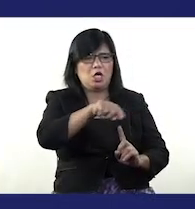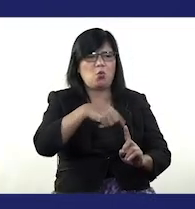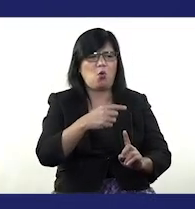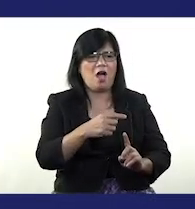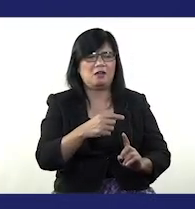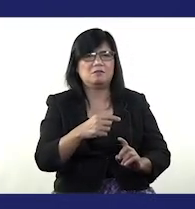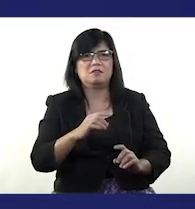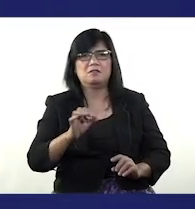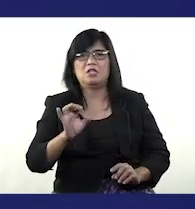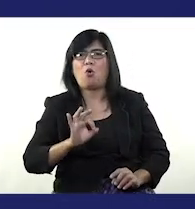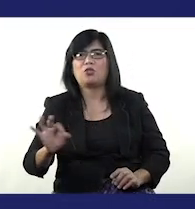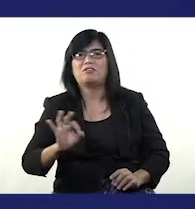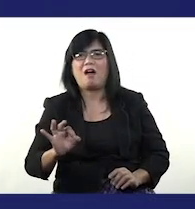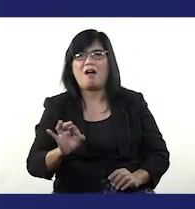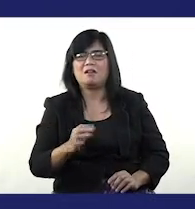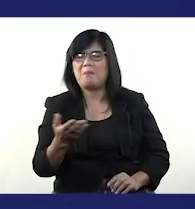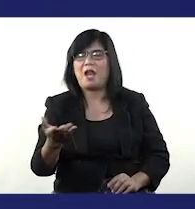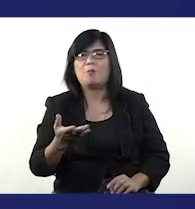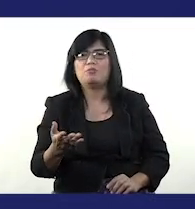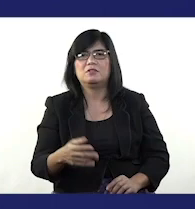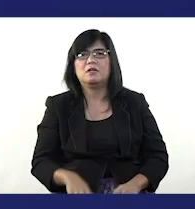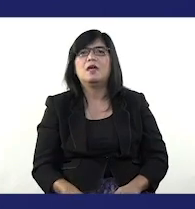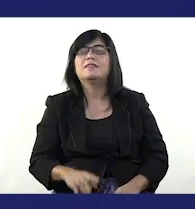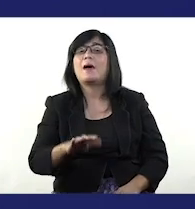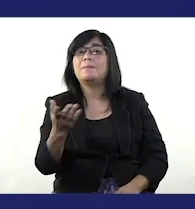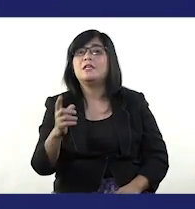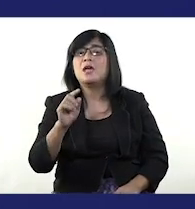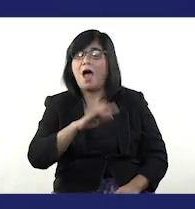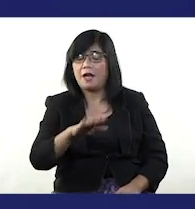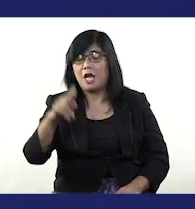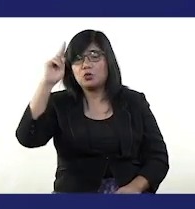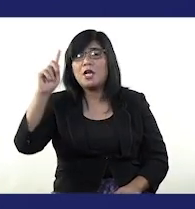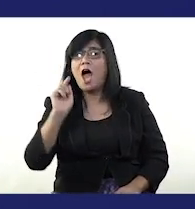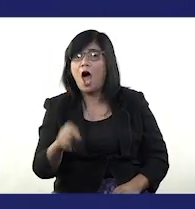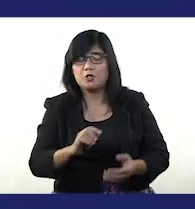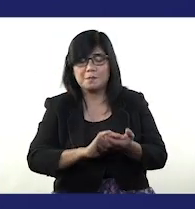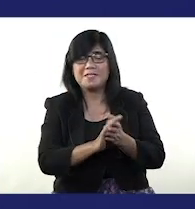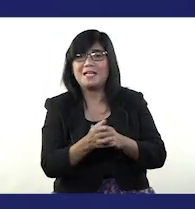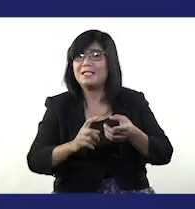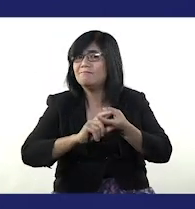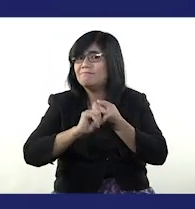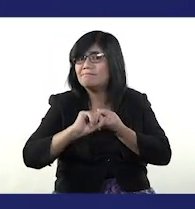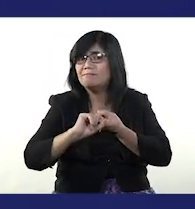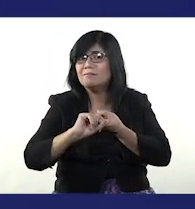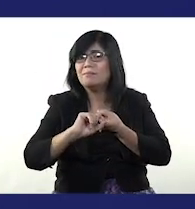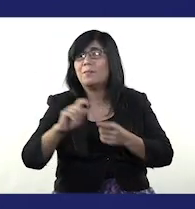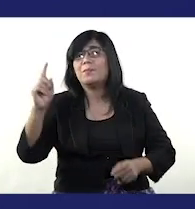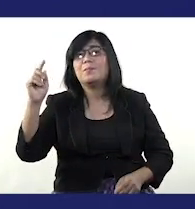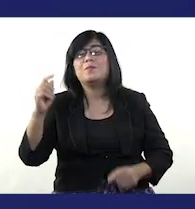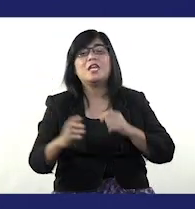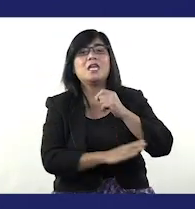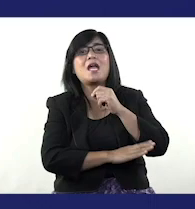tapi anak tuhan harus jadi Mitra Hai atuh harus jadi Mitra pemerintah Hai